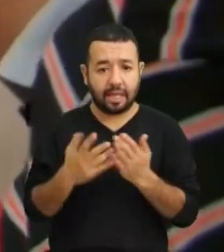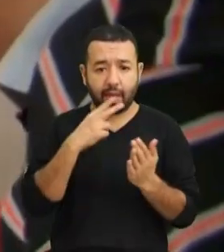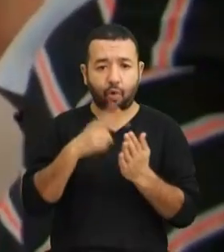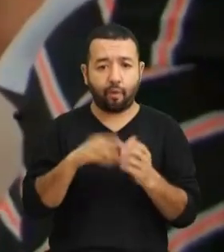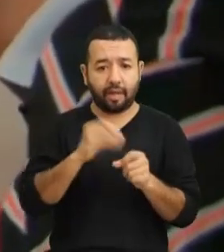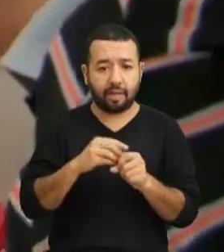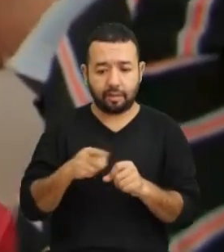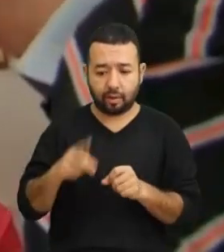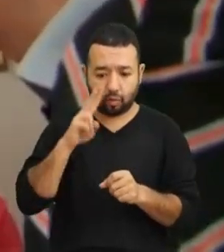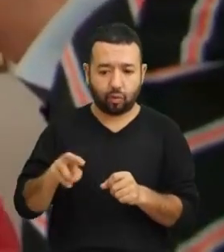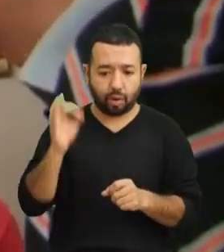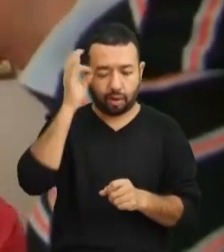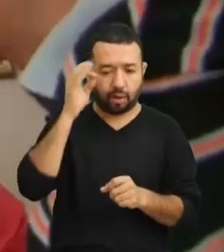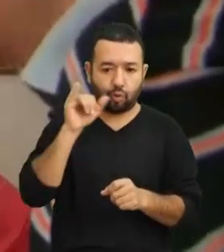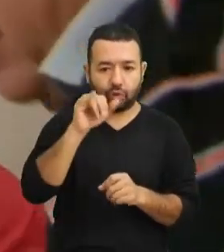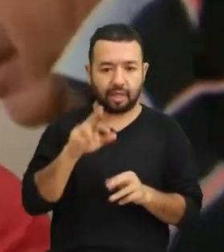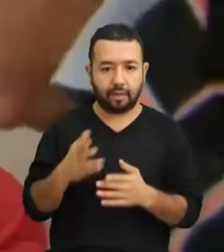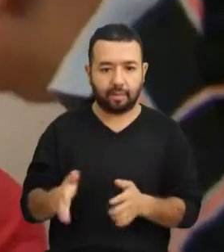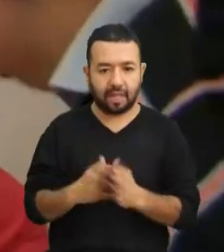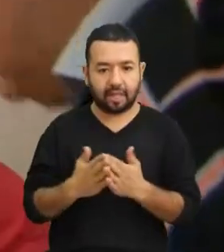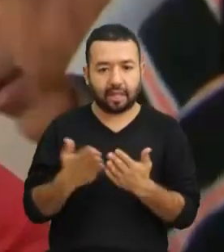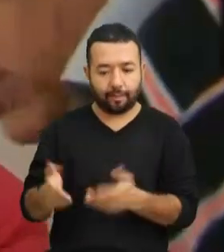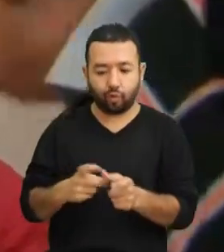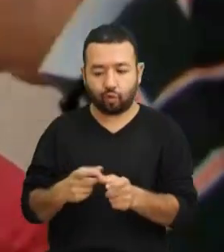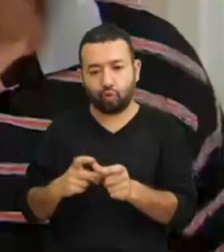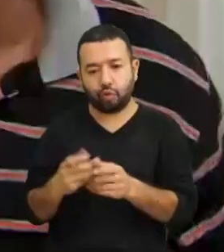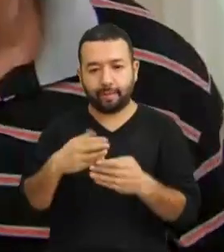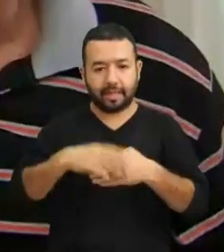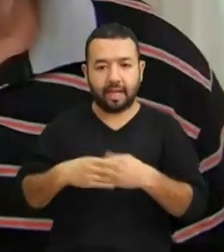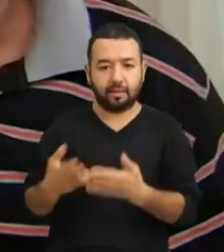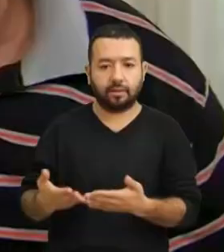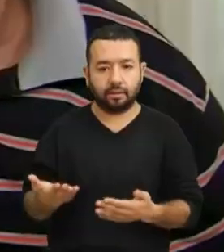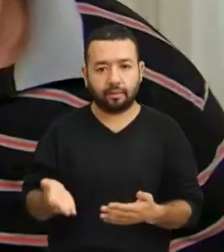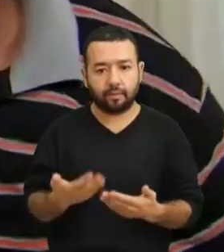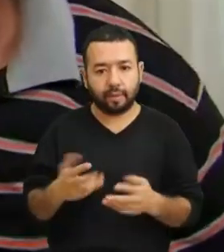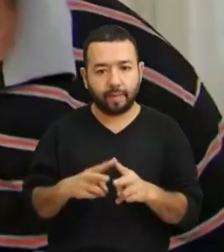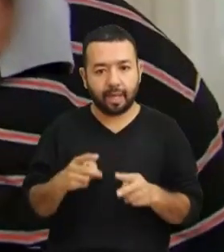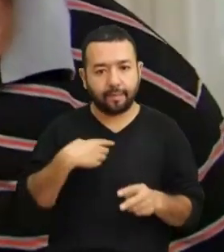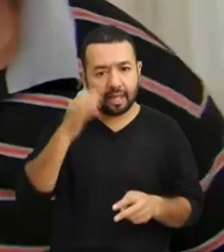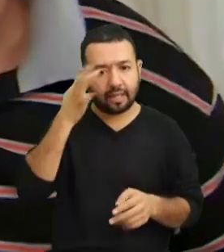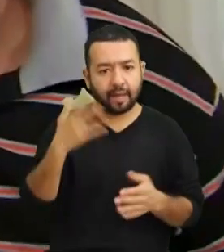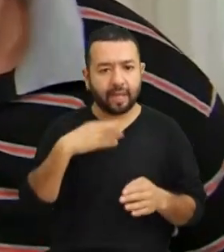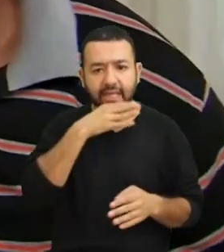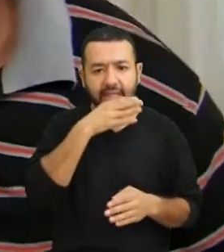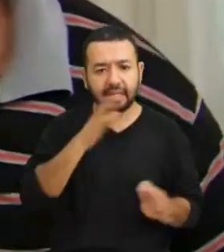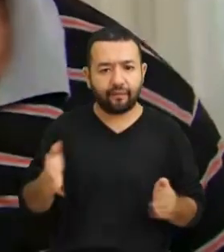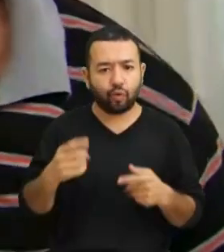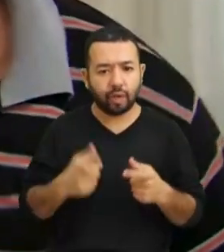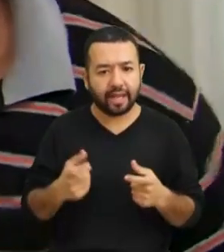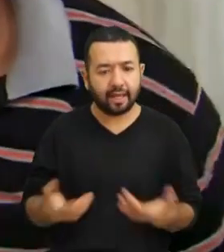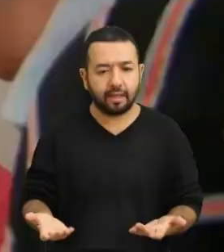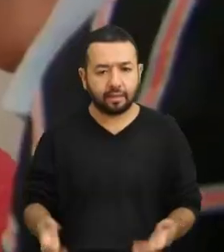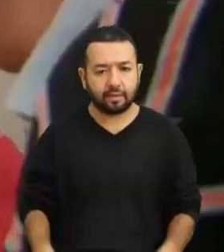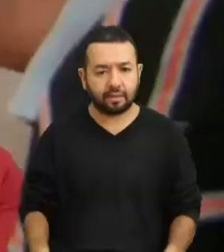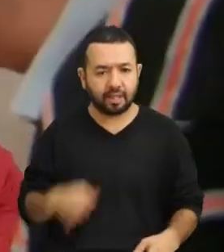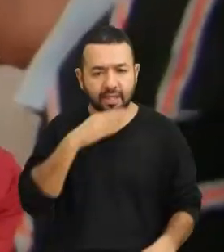için böyle uzaylı muamelesi yapıyorsun. Bak Şükrü kitap, Şükrü kitap. Meryem beni deli etme. Zarflar nerede diyorum, zarflar